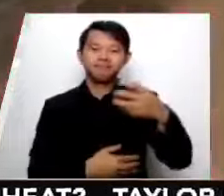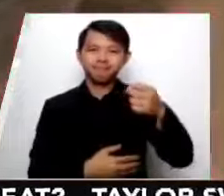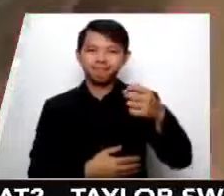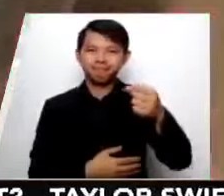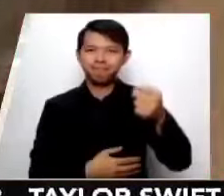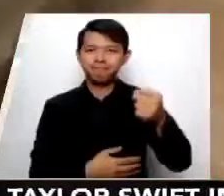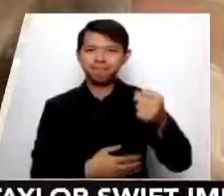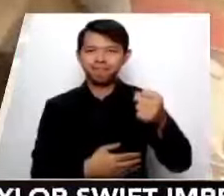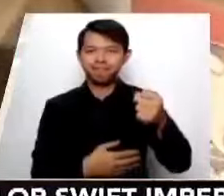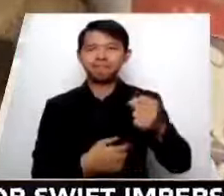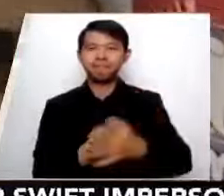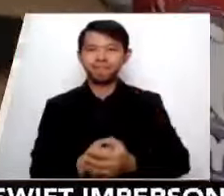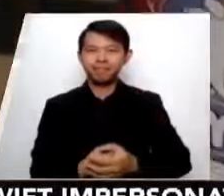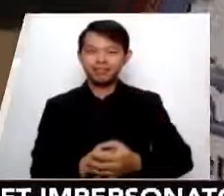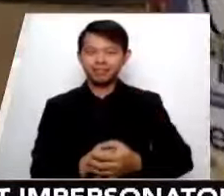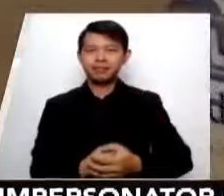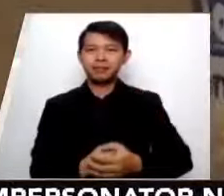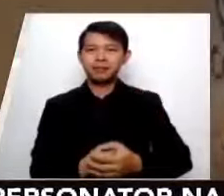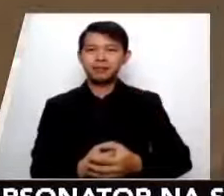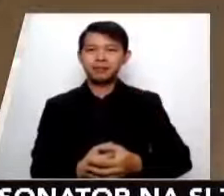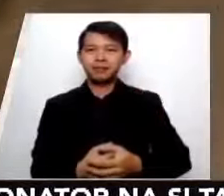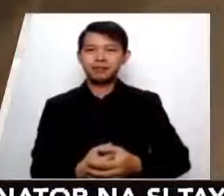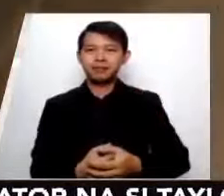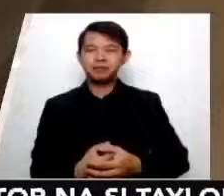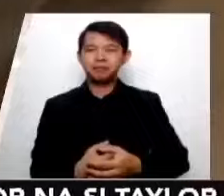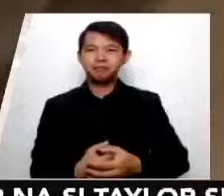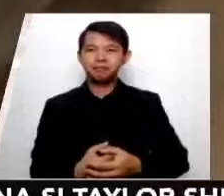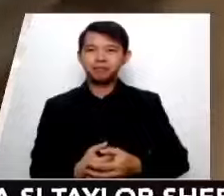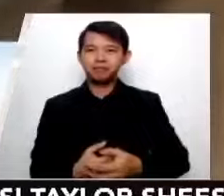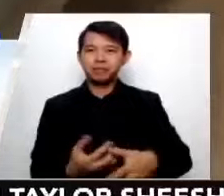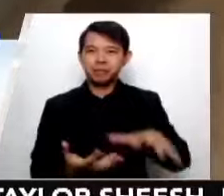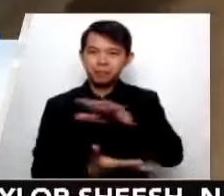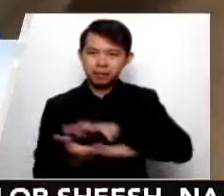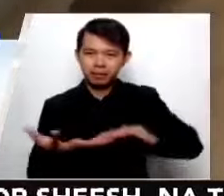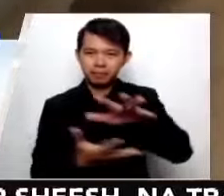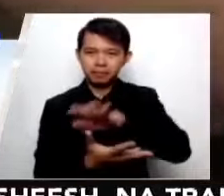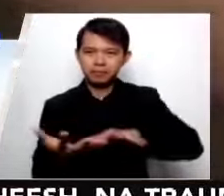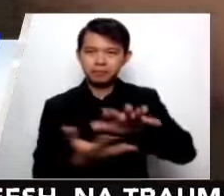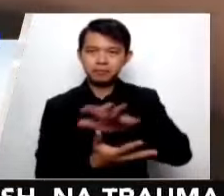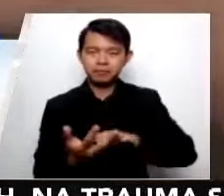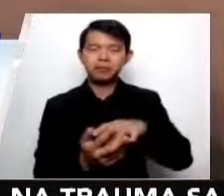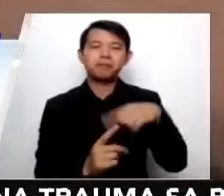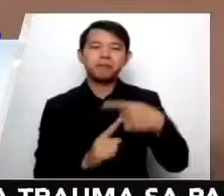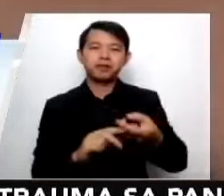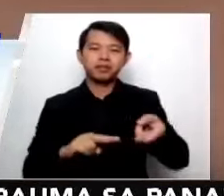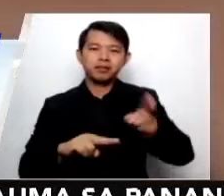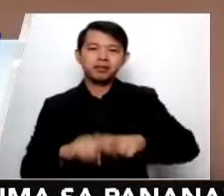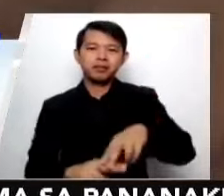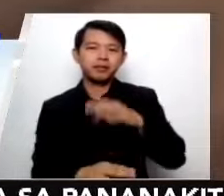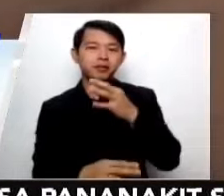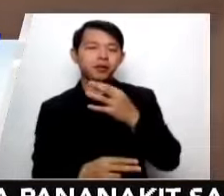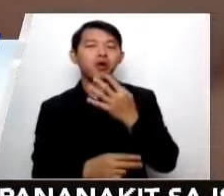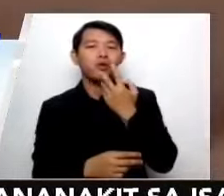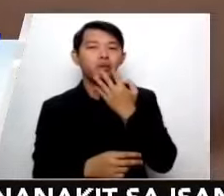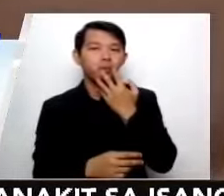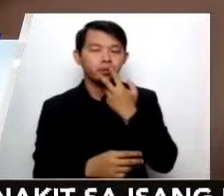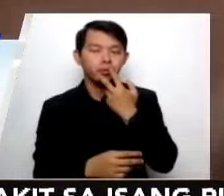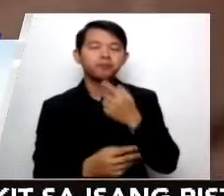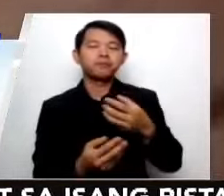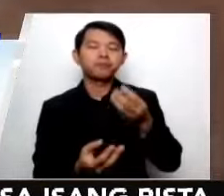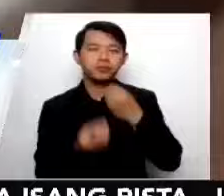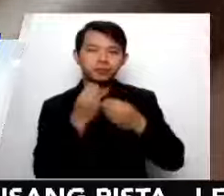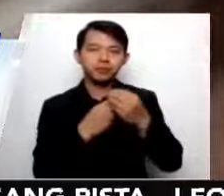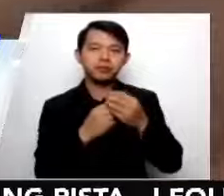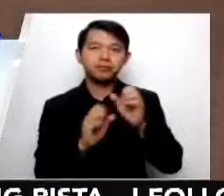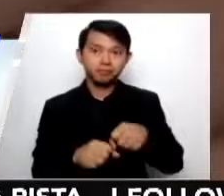Haluin ng haluin. Sa kalagyan ng food coloring at muling haluin. Para magkaroon ng twist, pwedeng lagyan ng